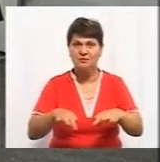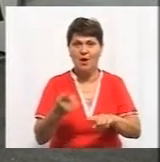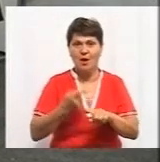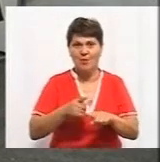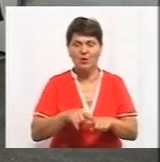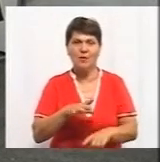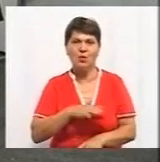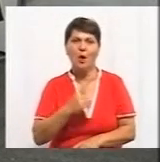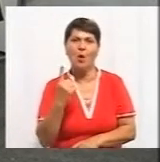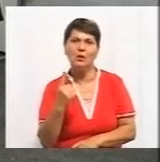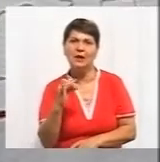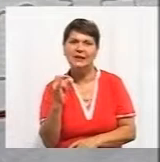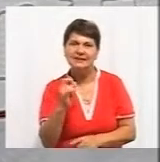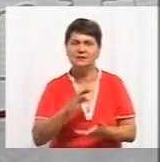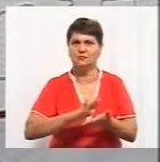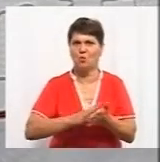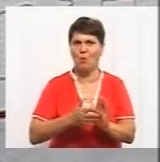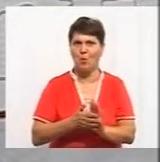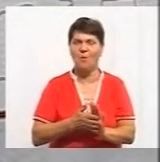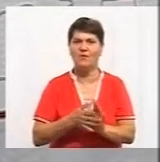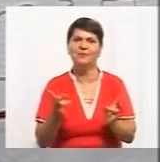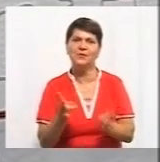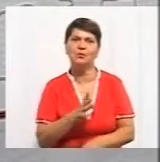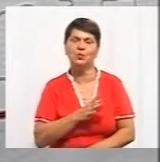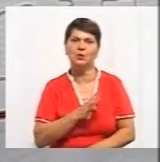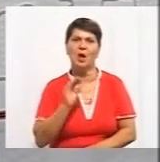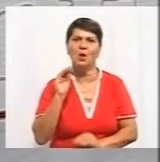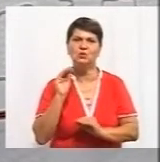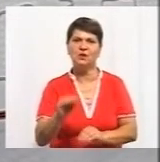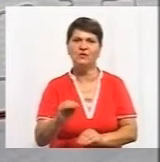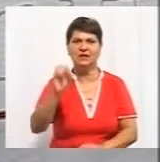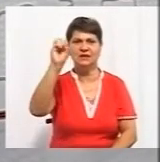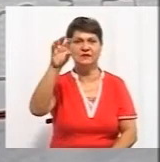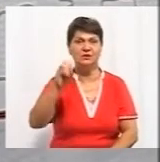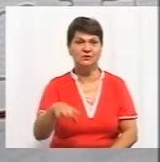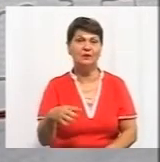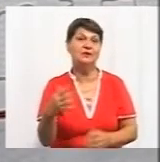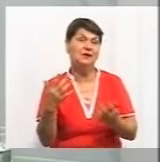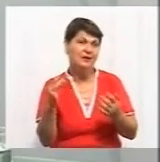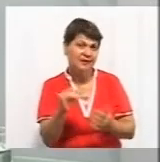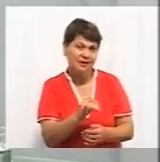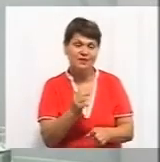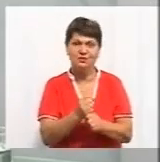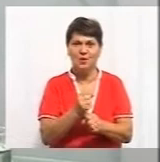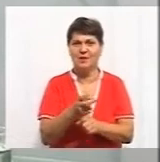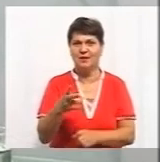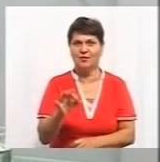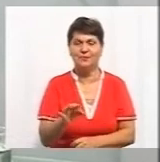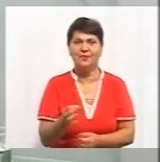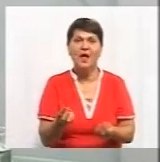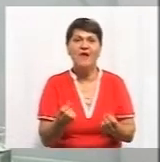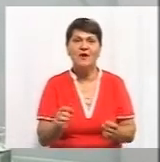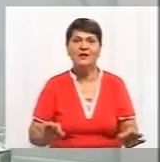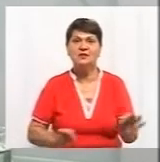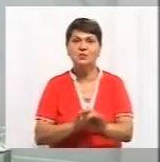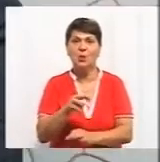була одна із умов, це для того, щоб відкрити рух, потрібно було встановити світлофор, що й було зроблено. Яка вартість цього проєкту?